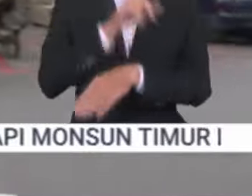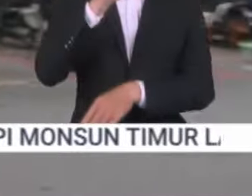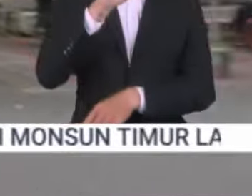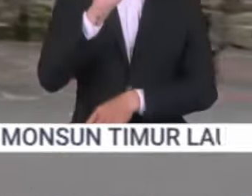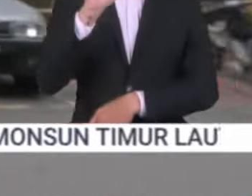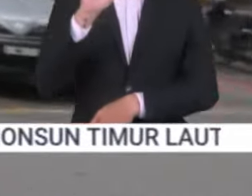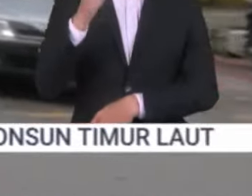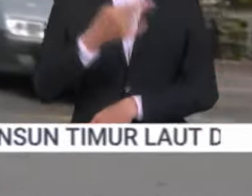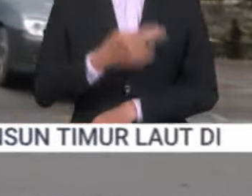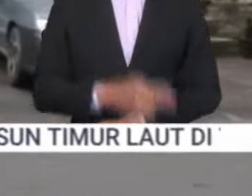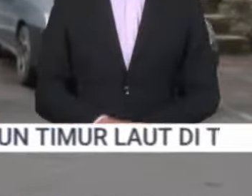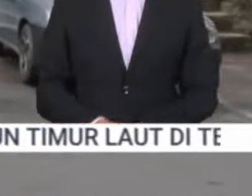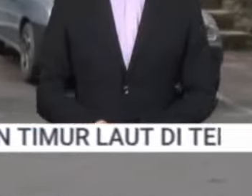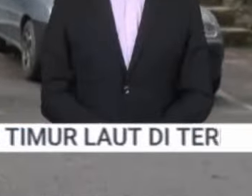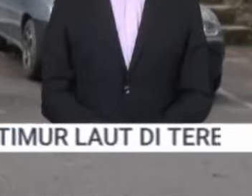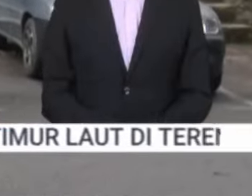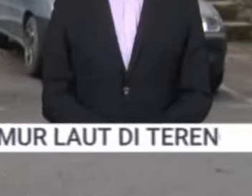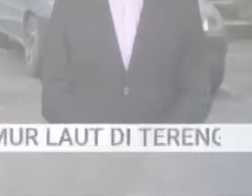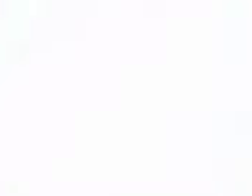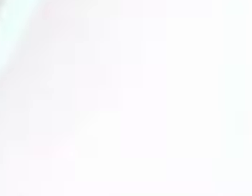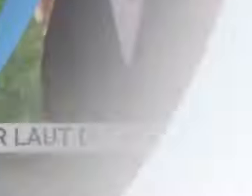GISBH.